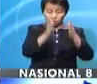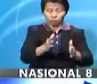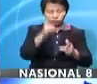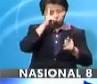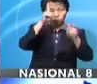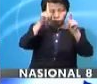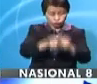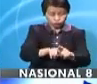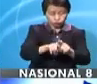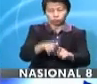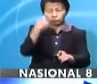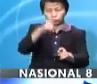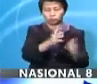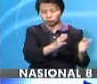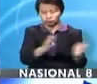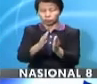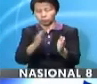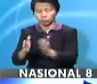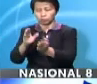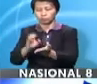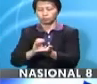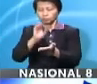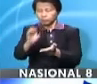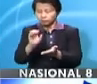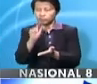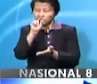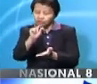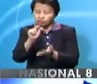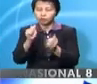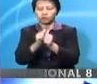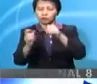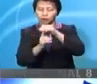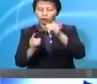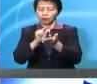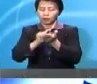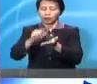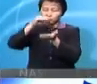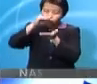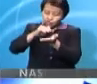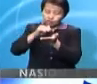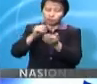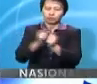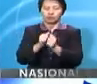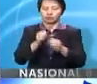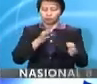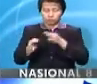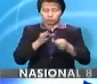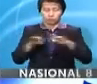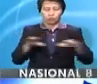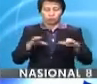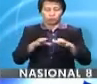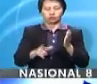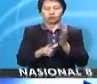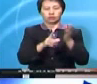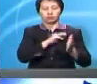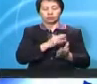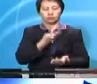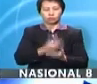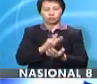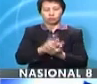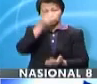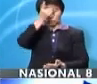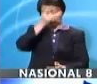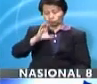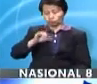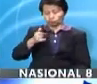bersetuju untuk menyelaraskan sumbangan minimum dengan dasar gaji minimum. Penjelasan dibuat Timbalan Menteri Keuangan Dato' Chua